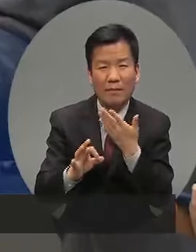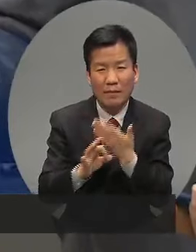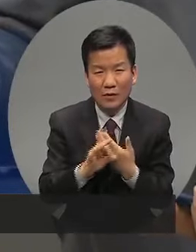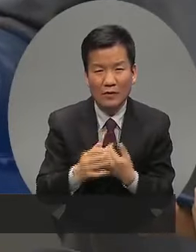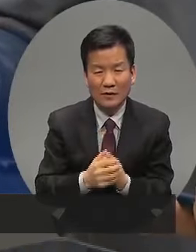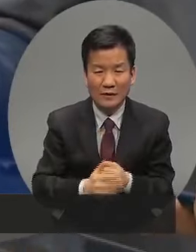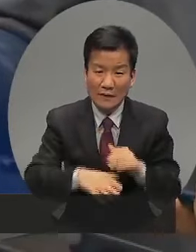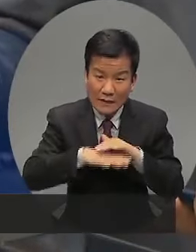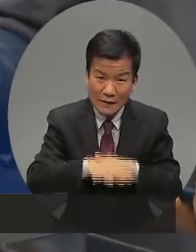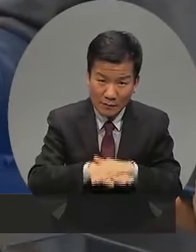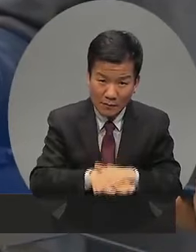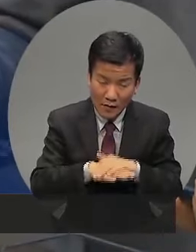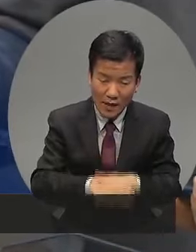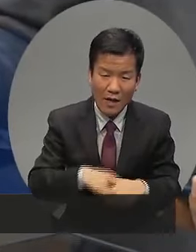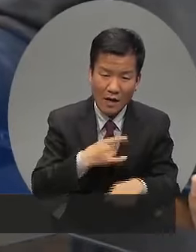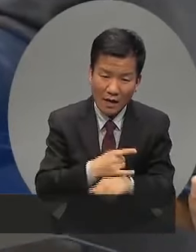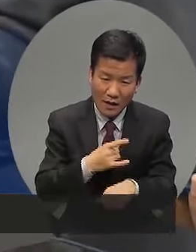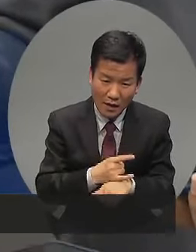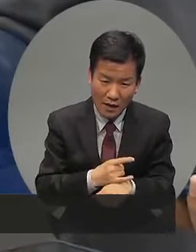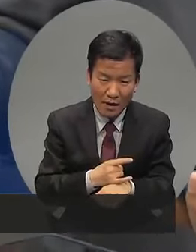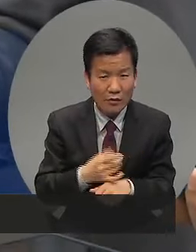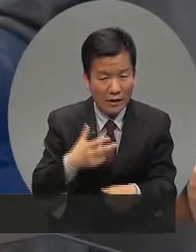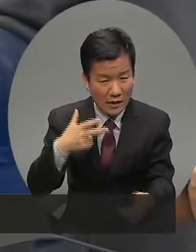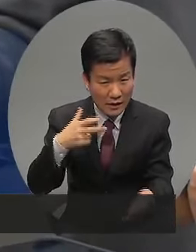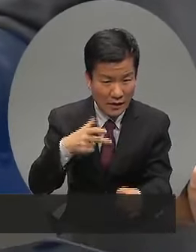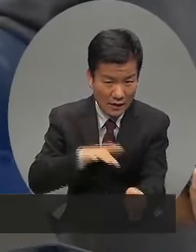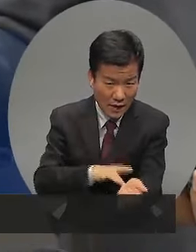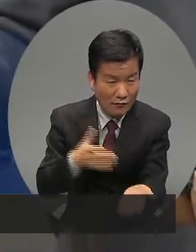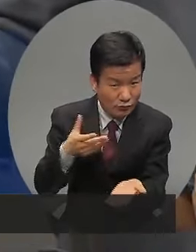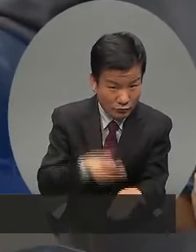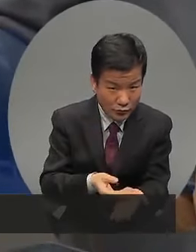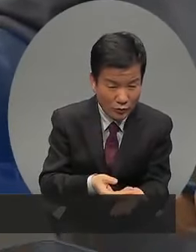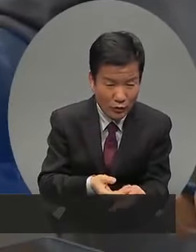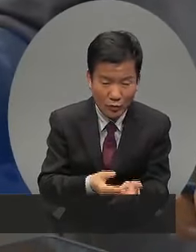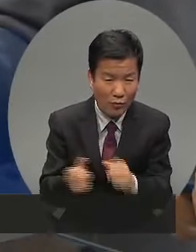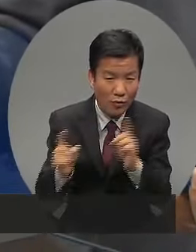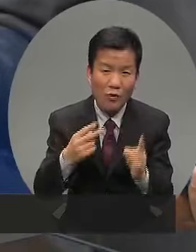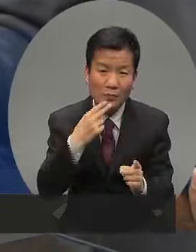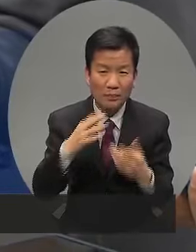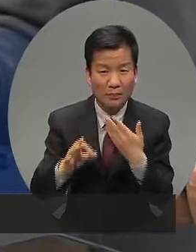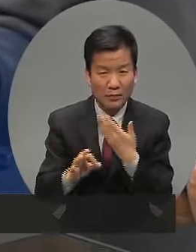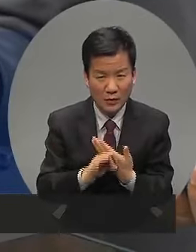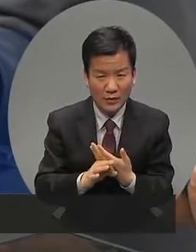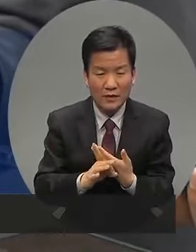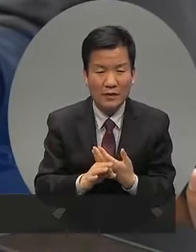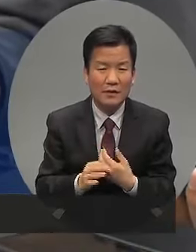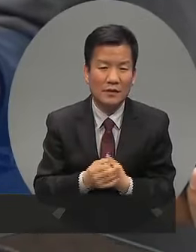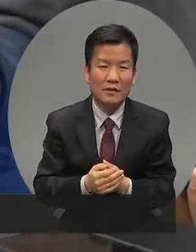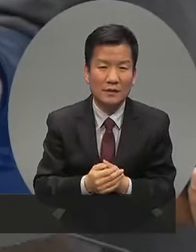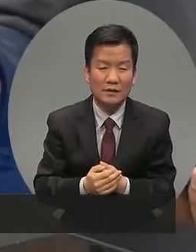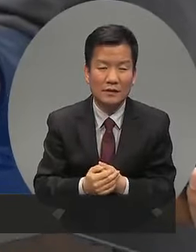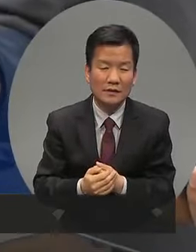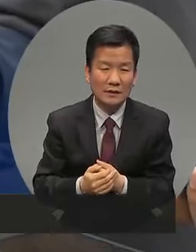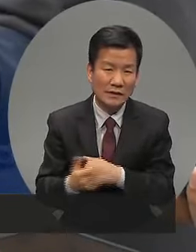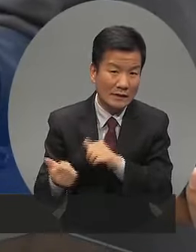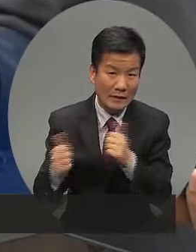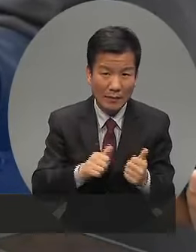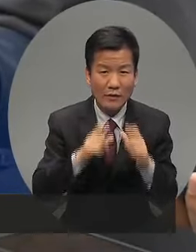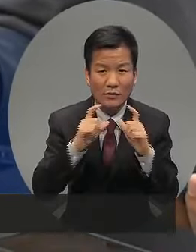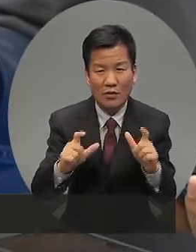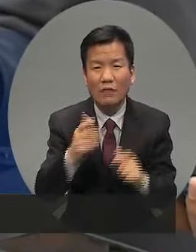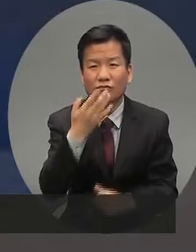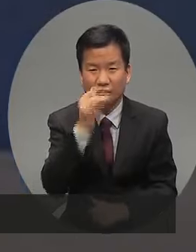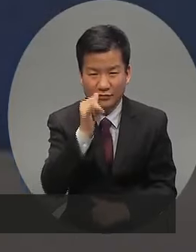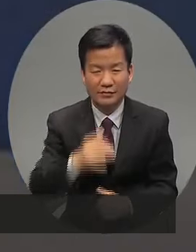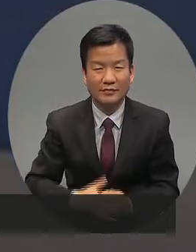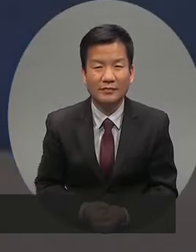때문에을 해봐 가지고 약물을 주고 어 현자 상태가 호전이 되지 않는다면 현실적으로는 사망 선언을 할 수밖에 없는